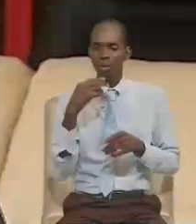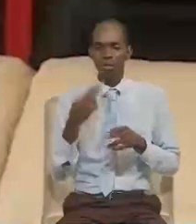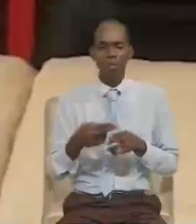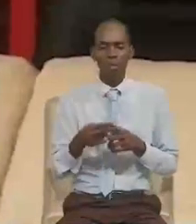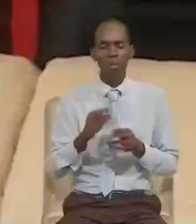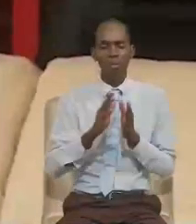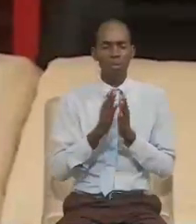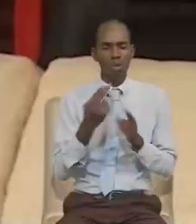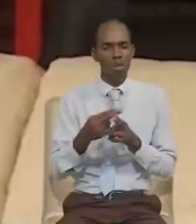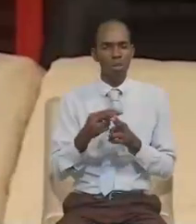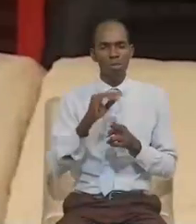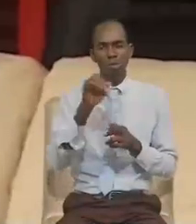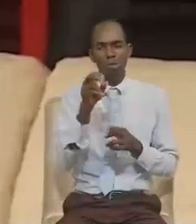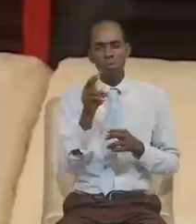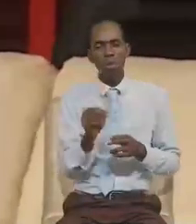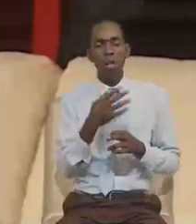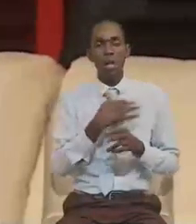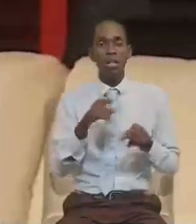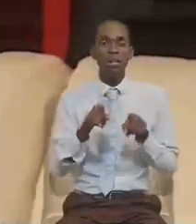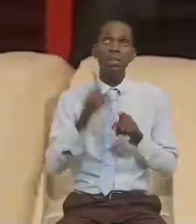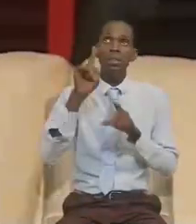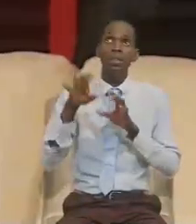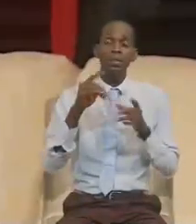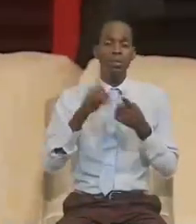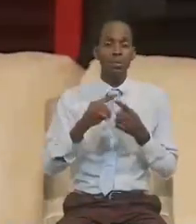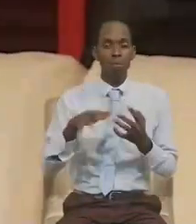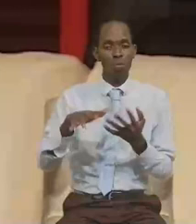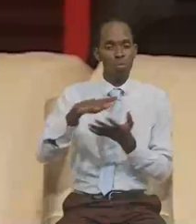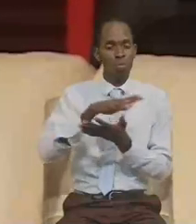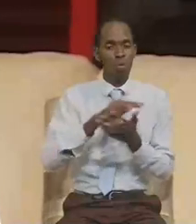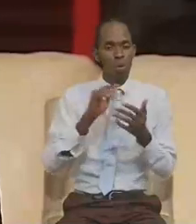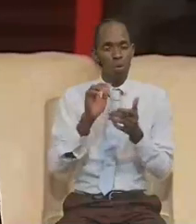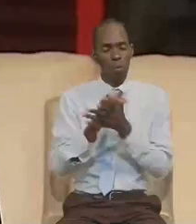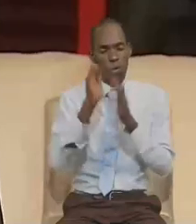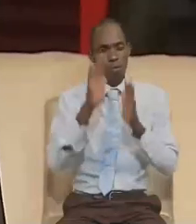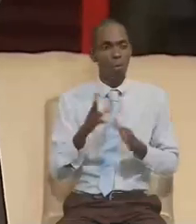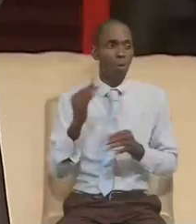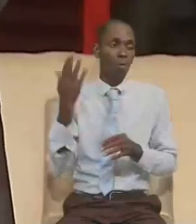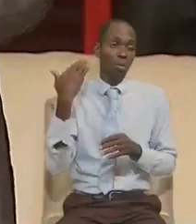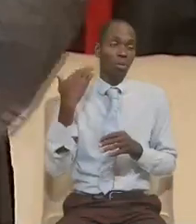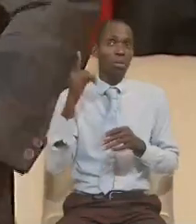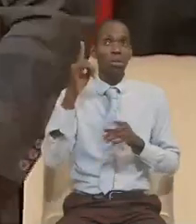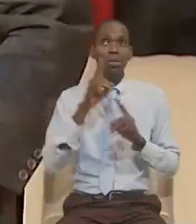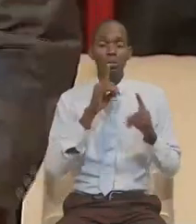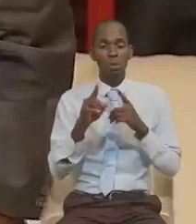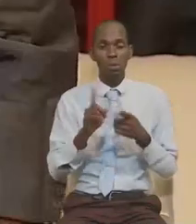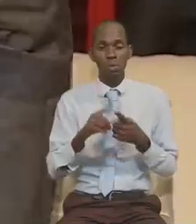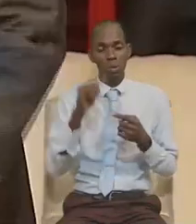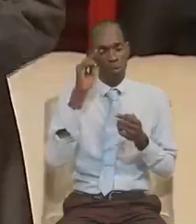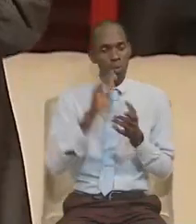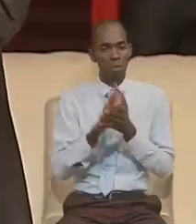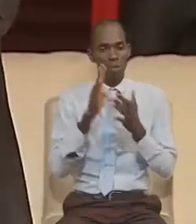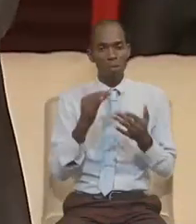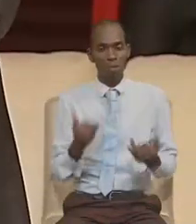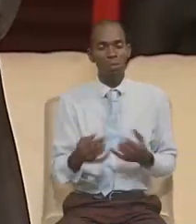comme il avait dit aux croyants de ces temps, il parle aux croyants de ces jours. Et il me